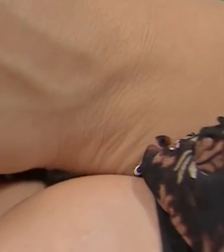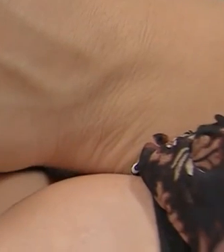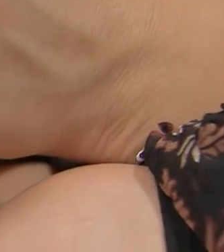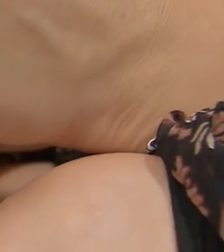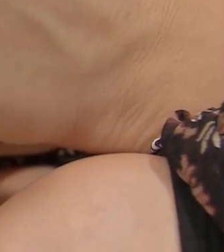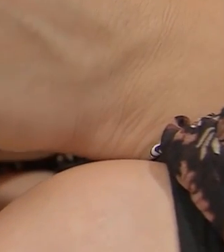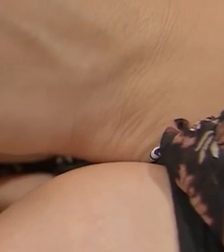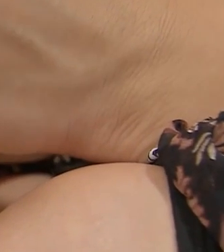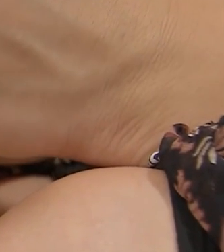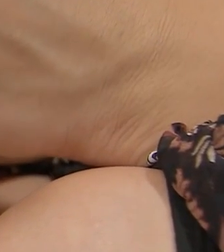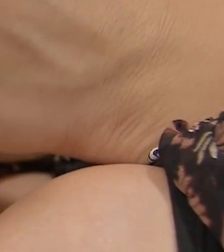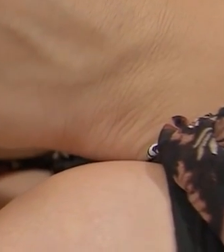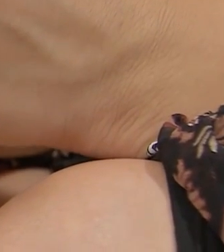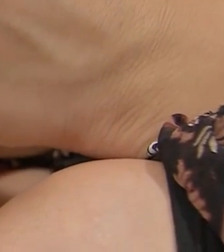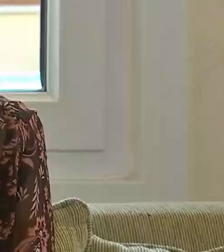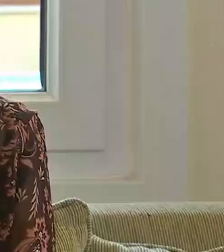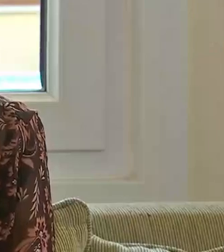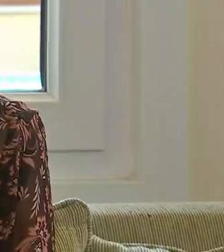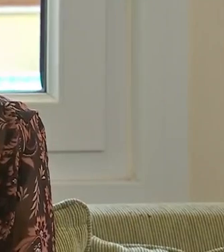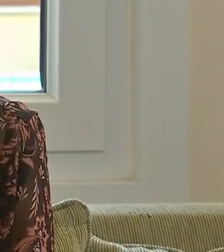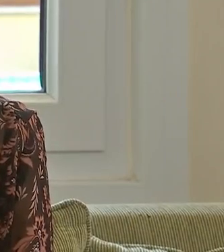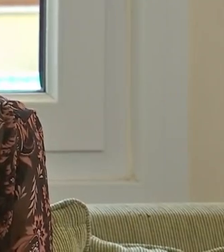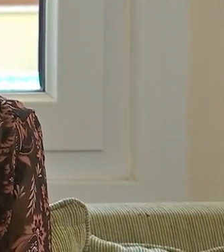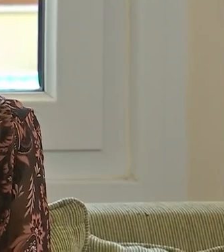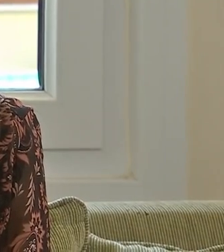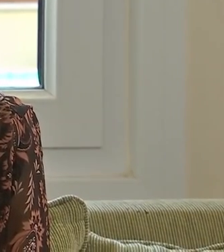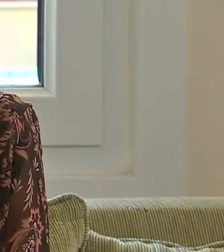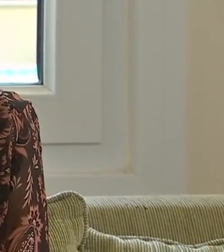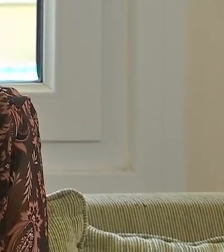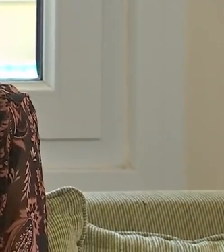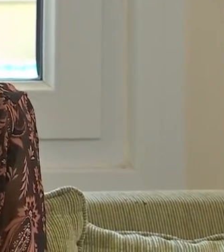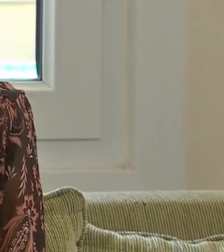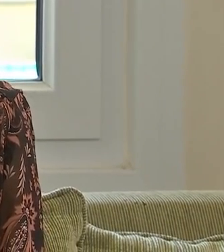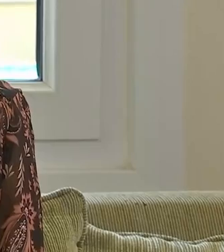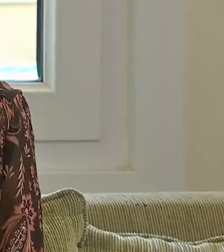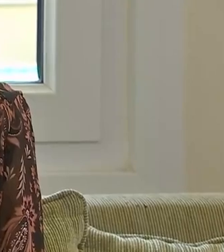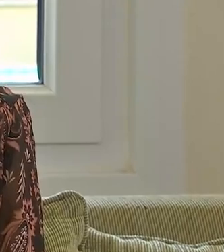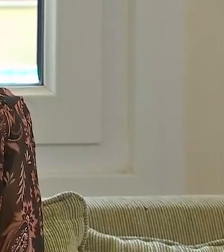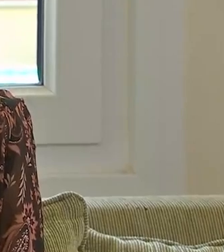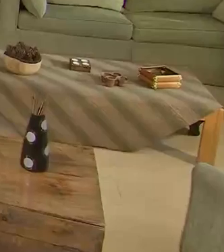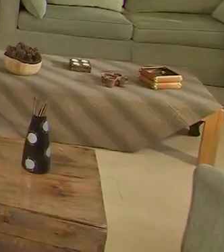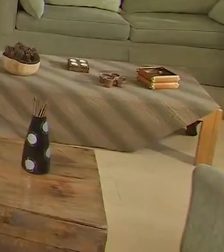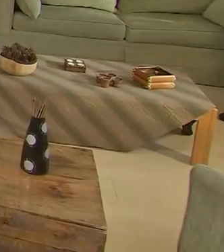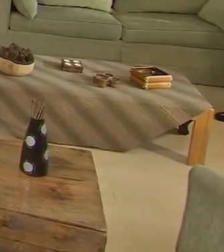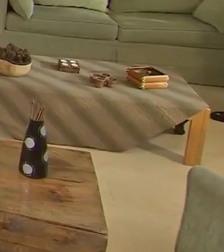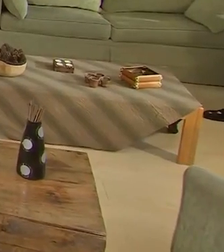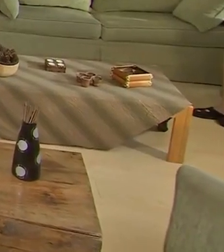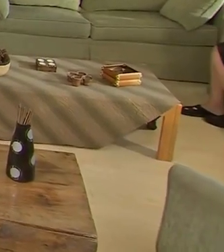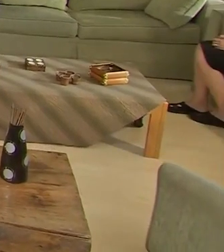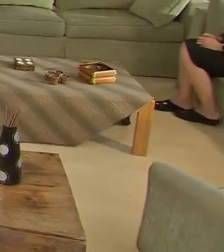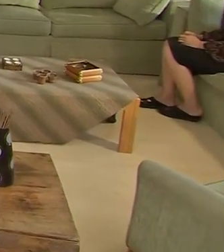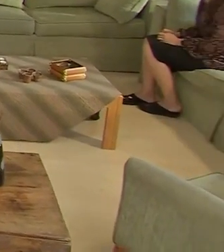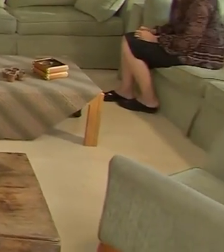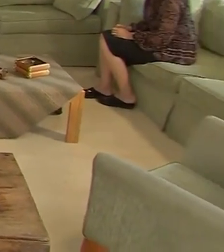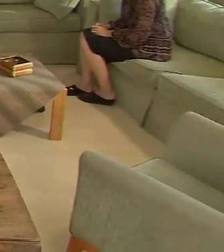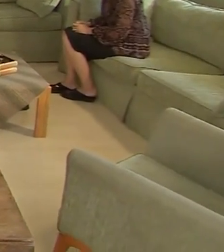yürüyor. Zehra Leyla'da oturmuş, alyansıyla oynuyor başı önünde. Leyla içeriden iki beyaz fincan olan tepsiyle